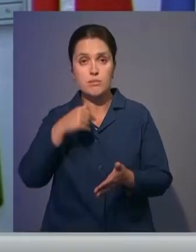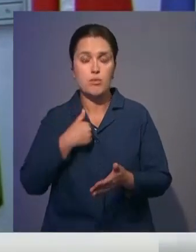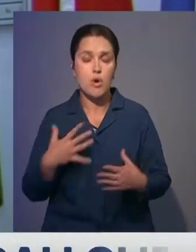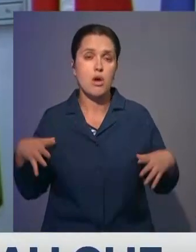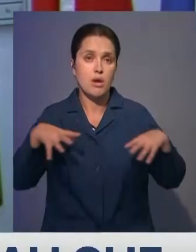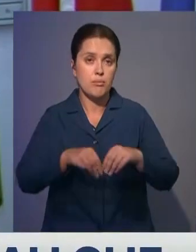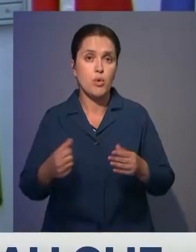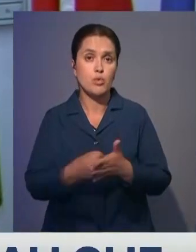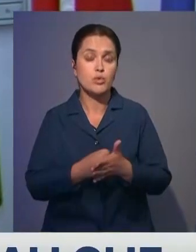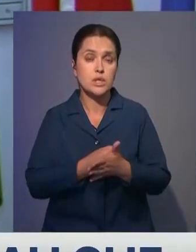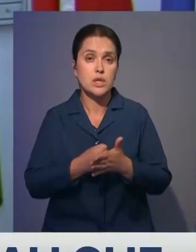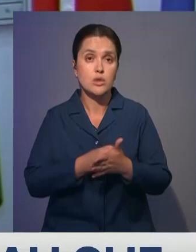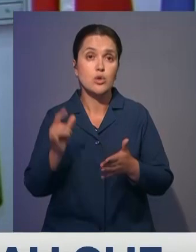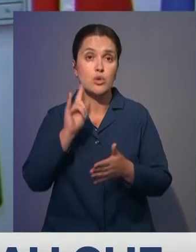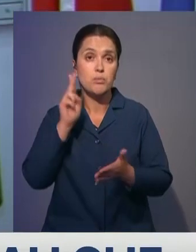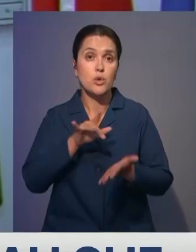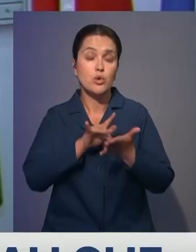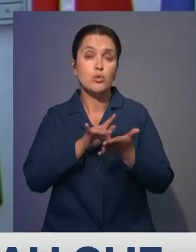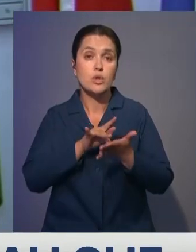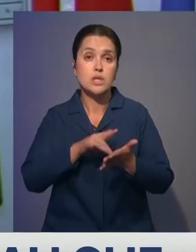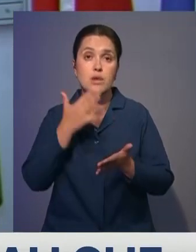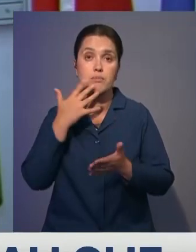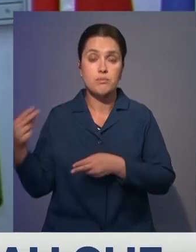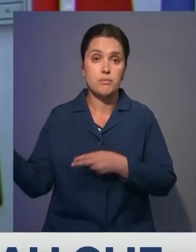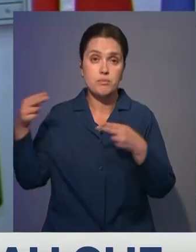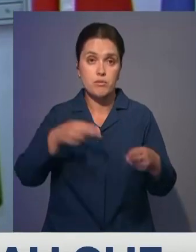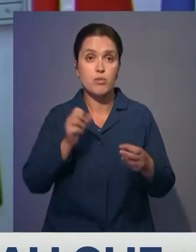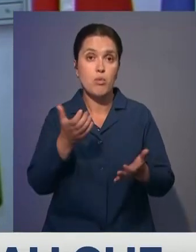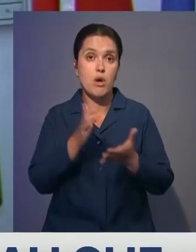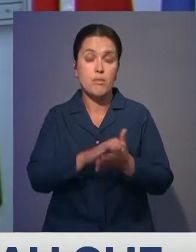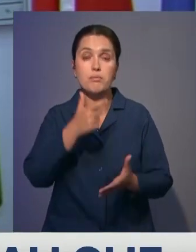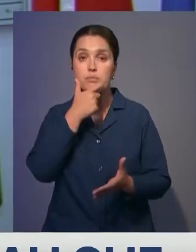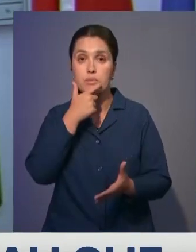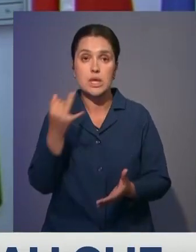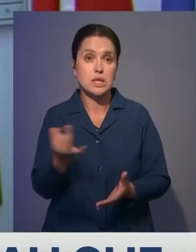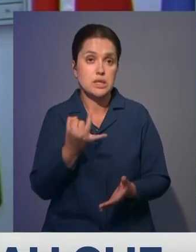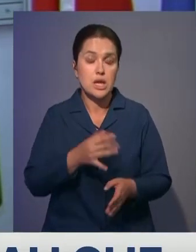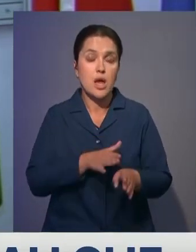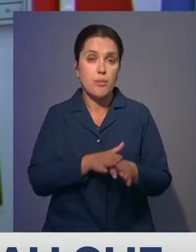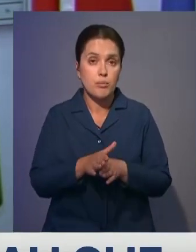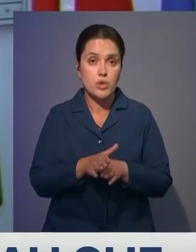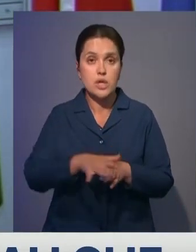чтобы посещающие туристы из третьих стран, они ознакомились полностью